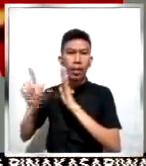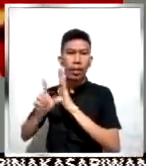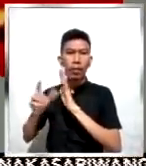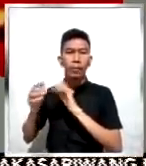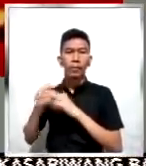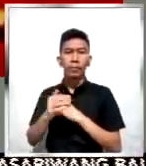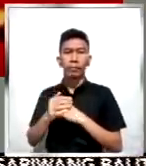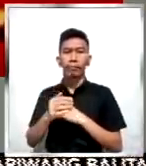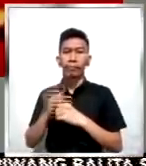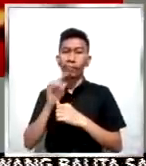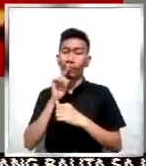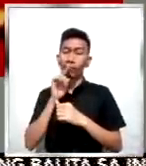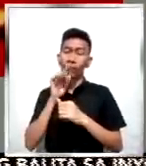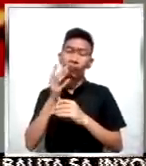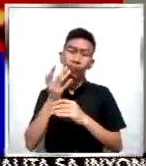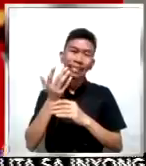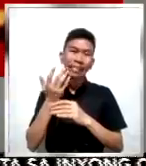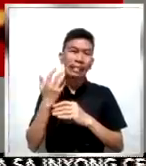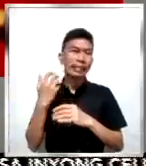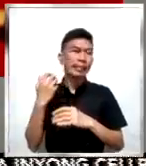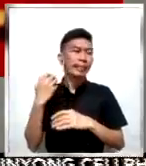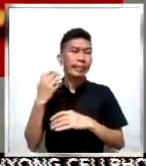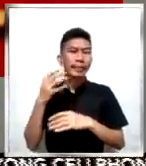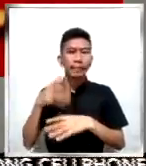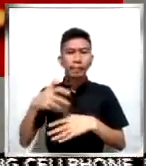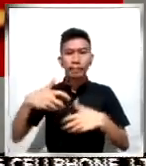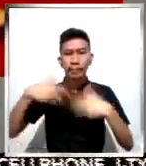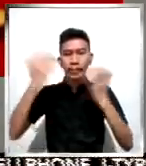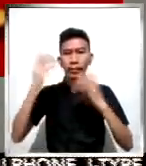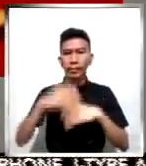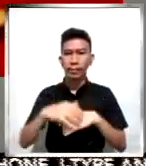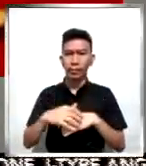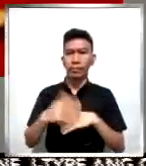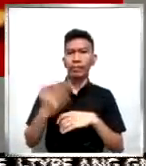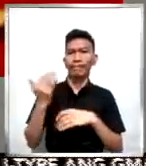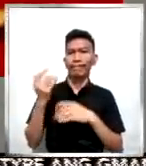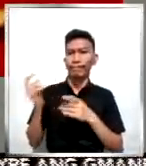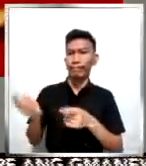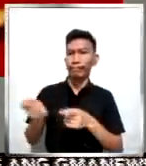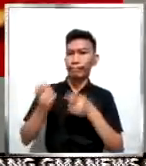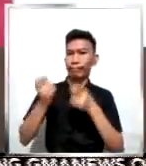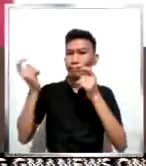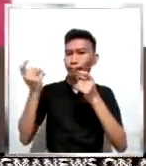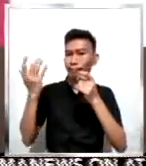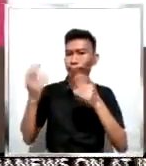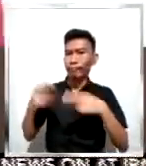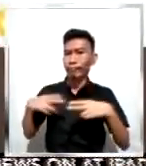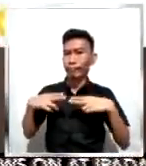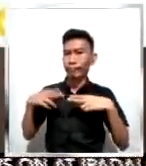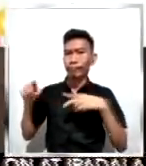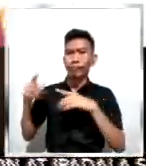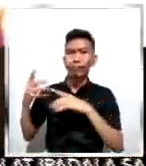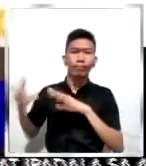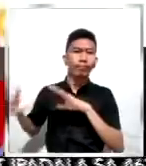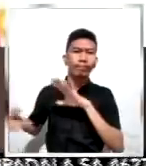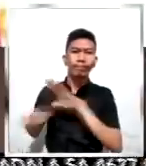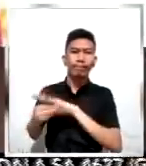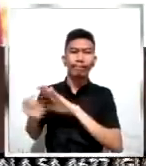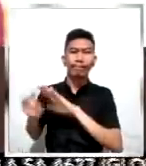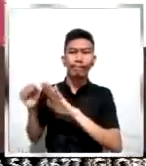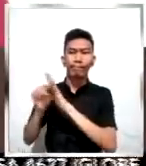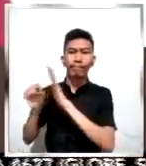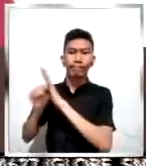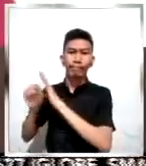na kailangan nating bigyan ng holiday ang isang magnanakaw at mamamatay tao. Bakit natin